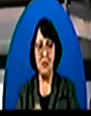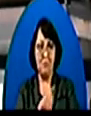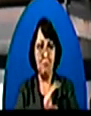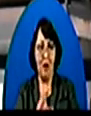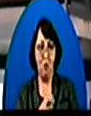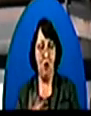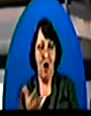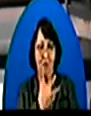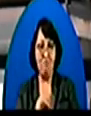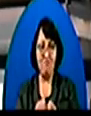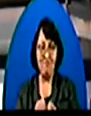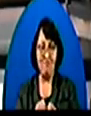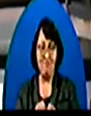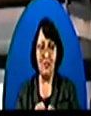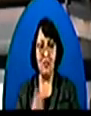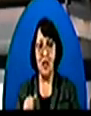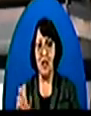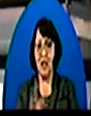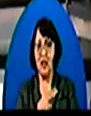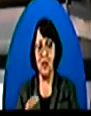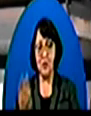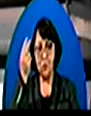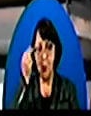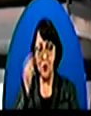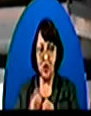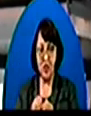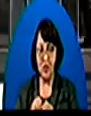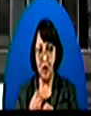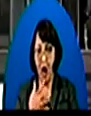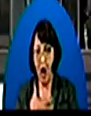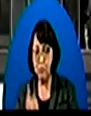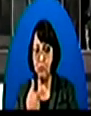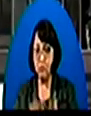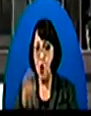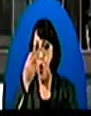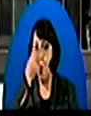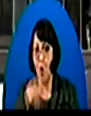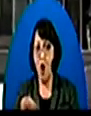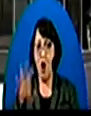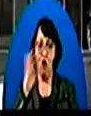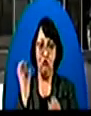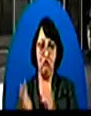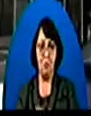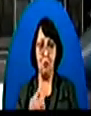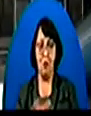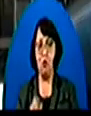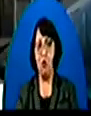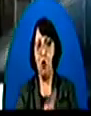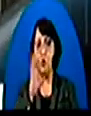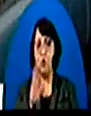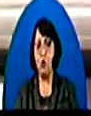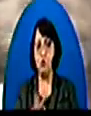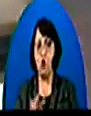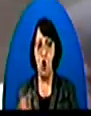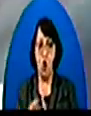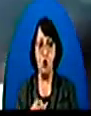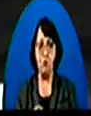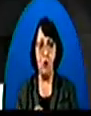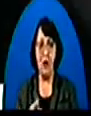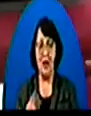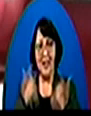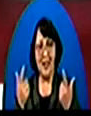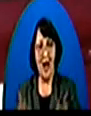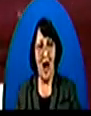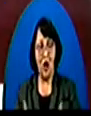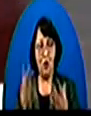байгууллагууд хамтарсан байдлаар энэ удаагийн дадлаг сургалтыг бол хийснээрээ бас онцлогтой. За дээрэс нь мэдээж COVID-19-тэй холбоотойгоор мэдээж гарлаа гэд бол